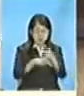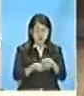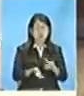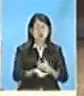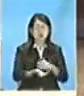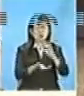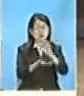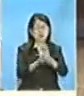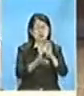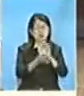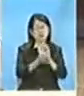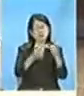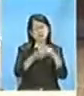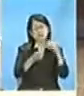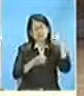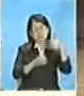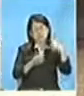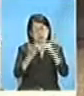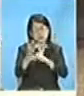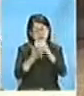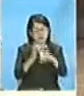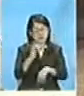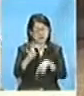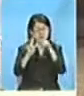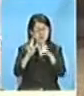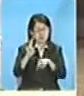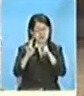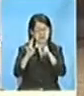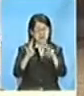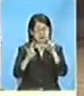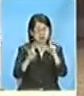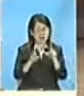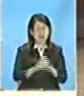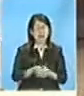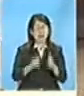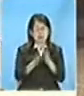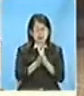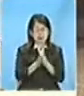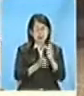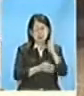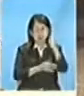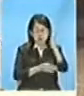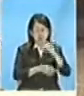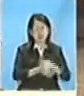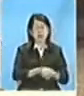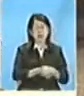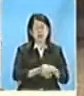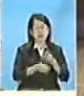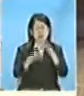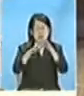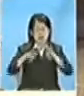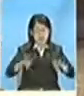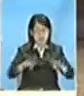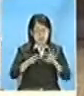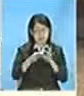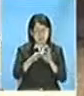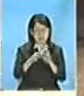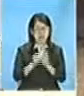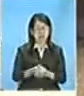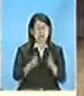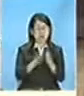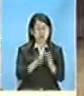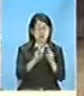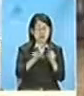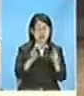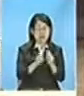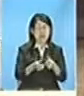7,700 ล้านและการเตรียมตัวสตรีสู่ประชาคมอาเซียนและเป็นประธานอนุกรรมาธิการศึกษางบประมาณที่เหมาะส